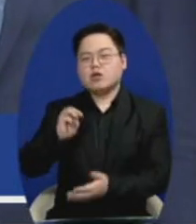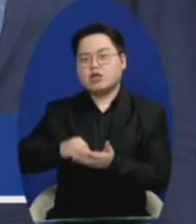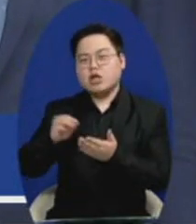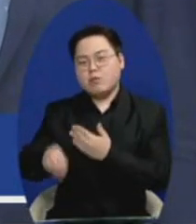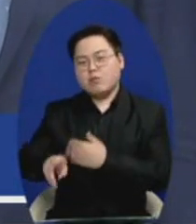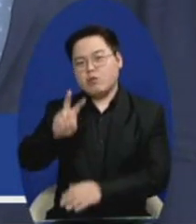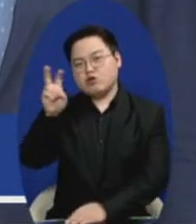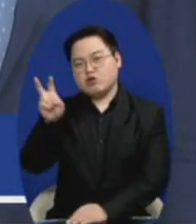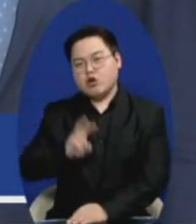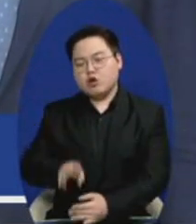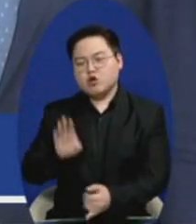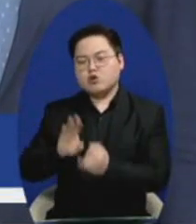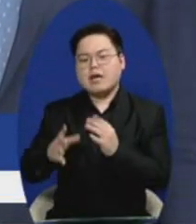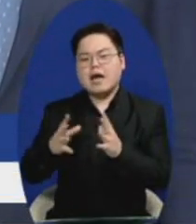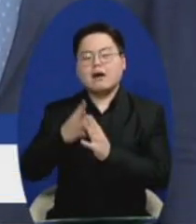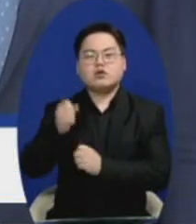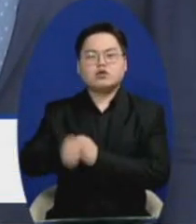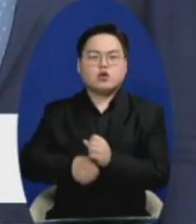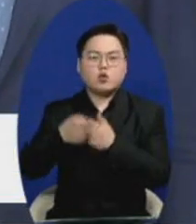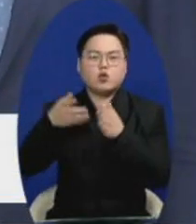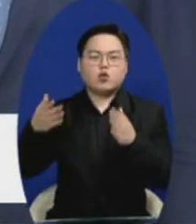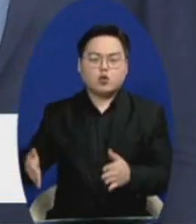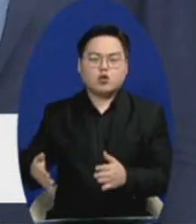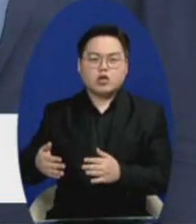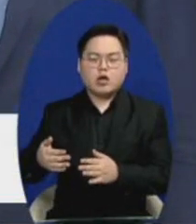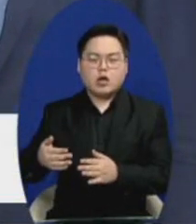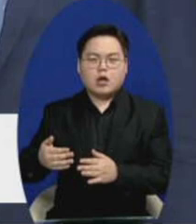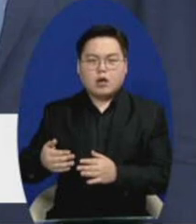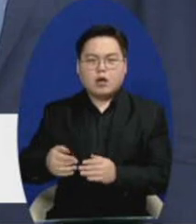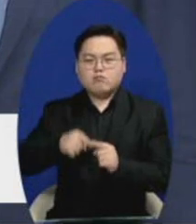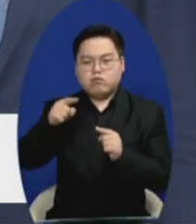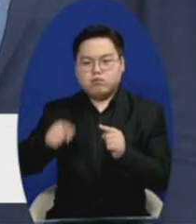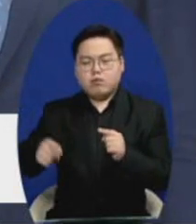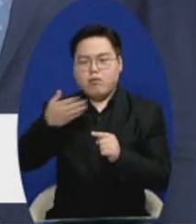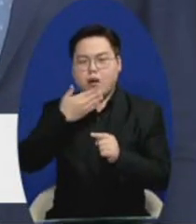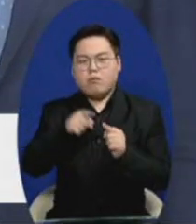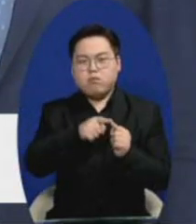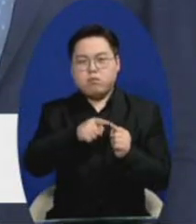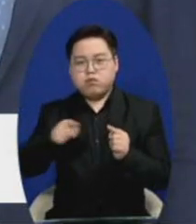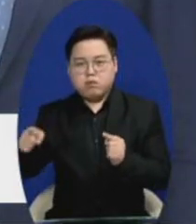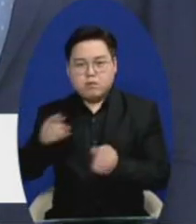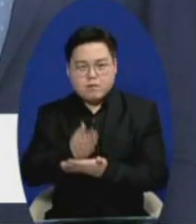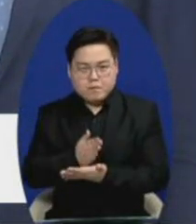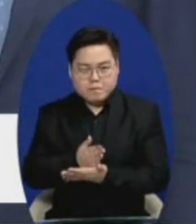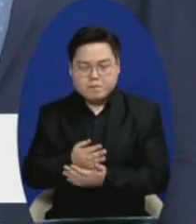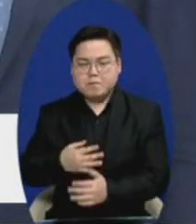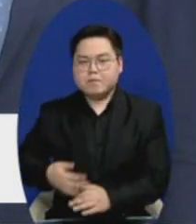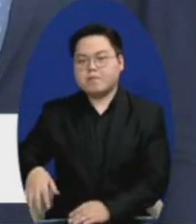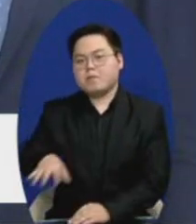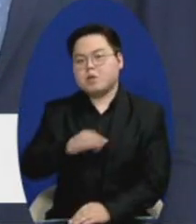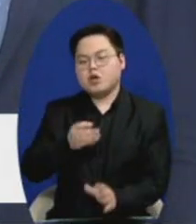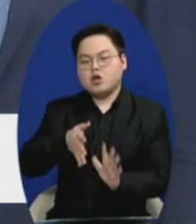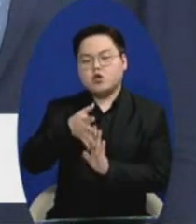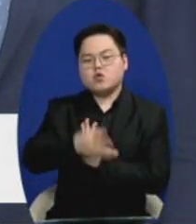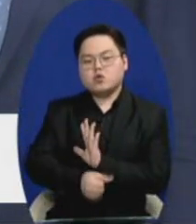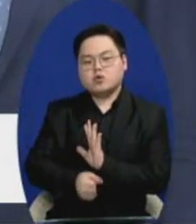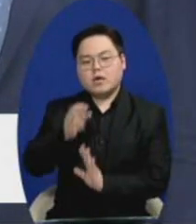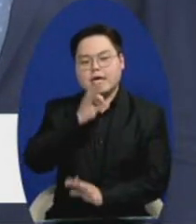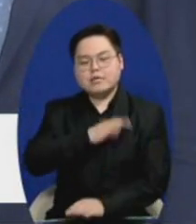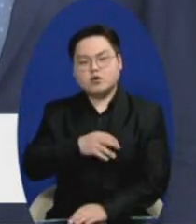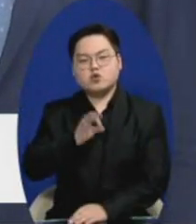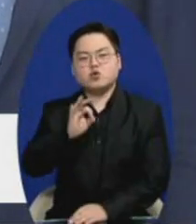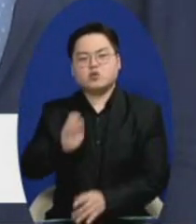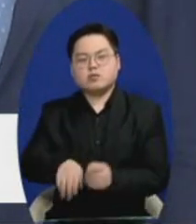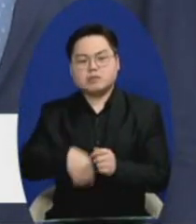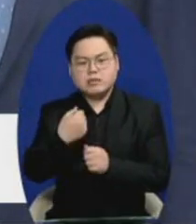доллар дээр л сүүлийн 10 жил одоо цогцлолт одоо яг хэлбэрлдэггүй байсан. Тийм учраас бид нар энэ төсвийн одоо үр ашигтай